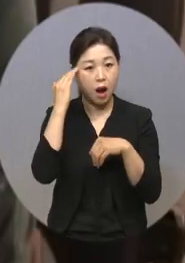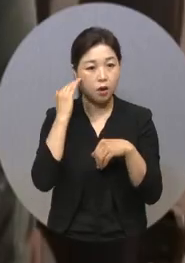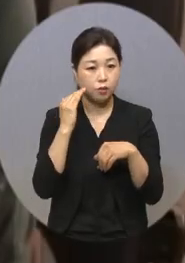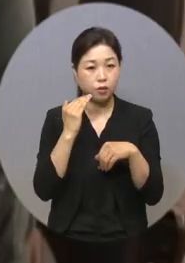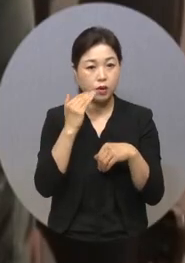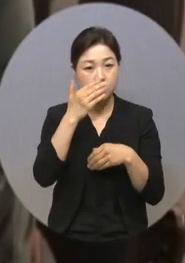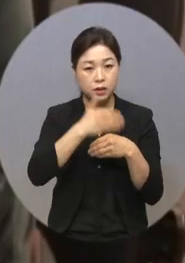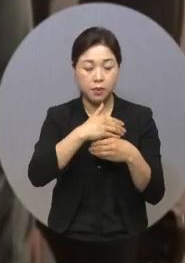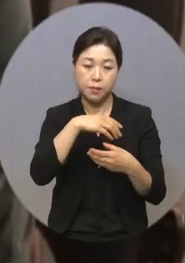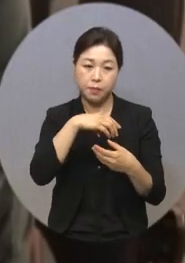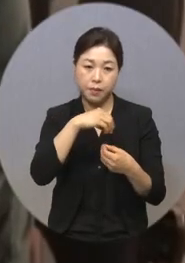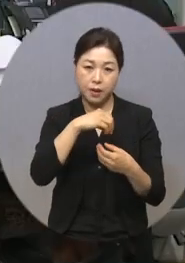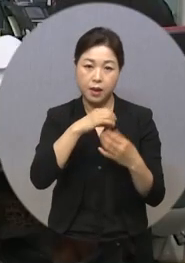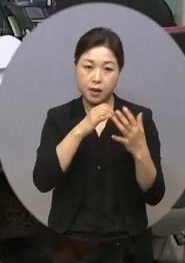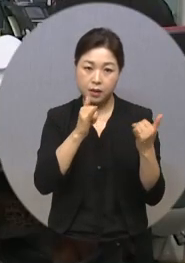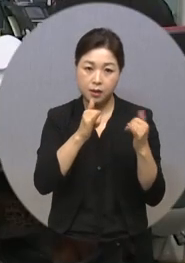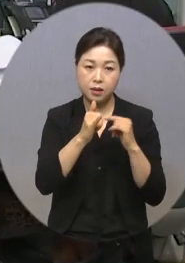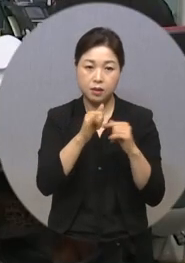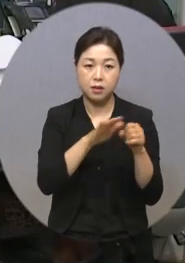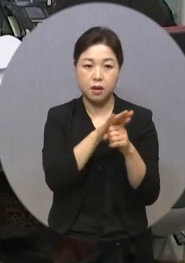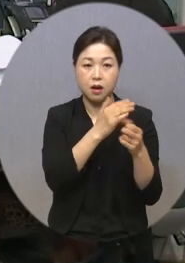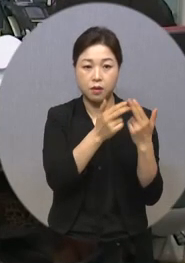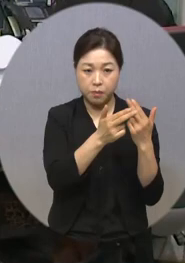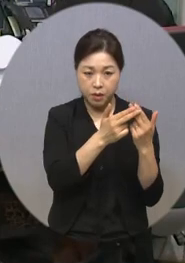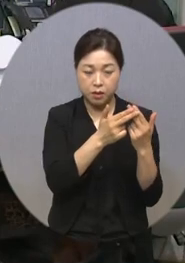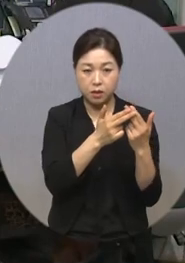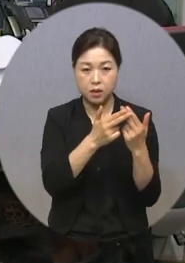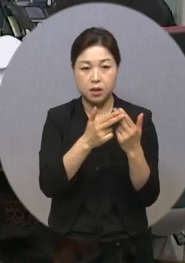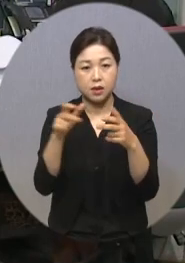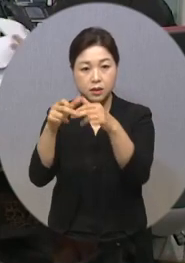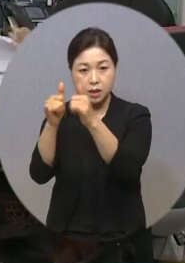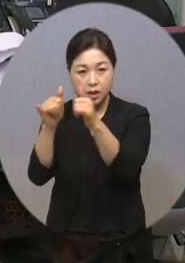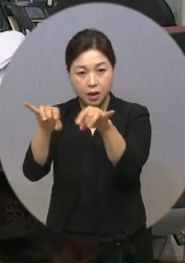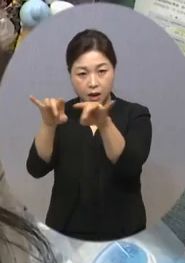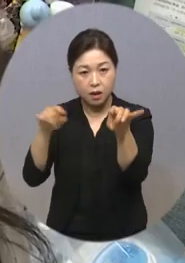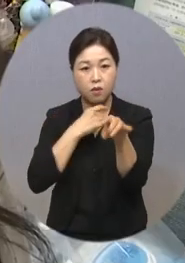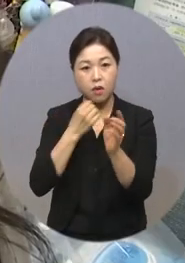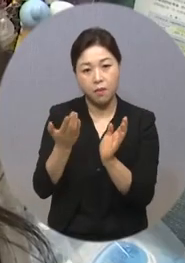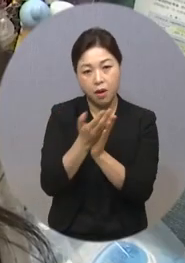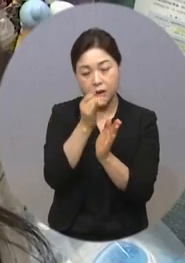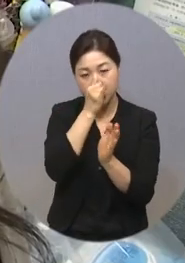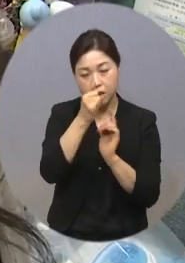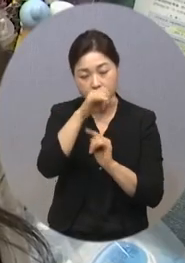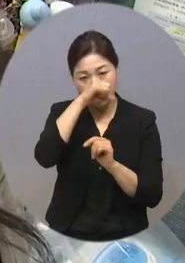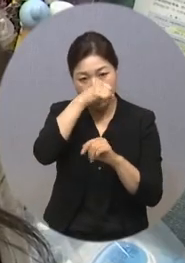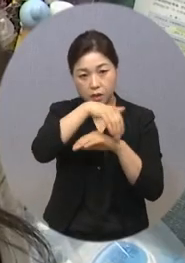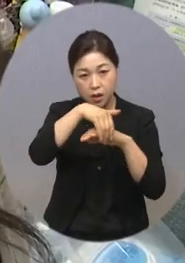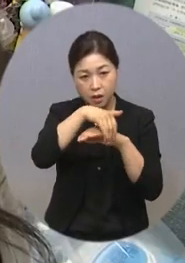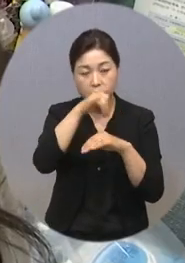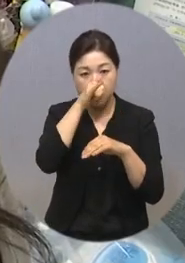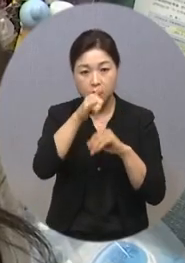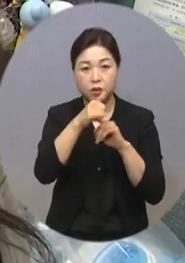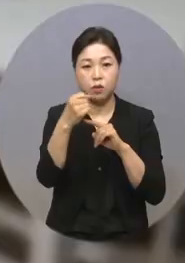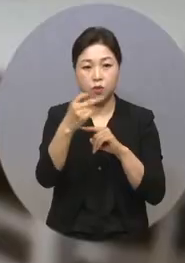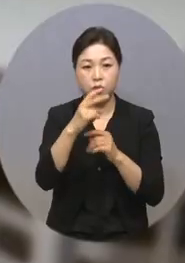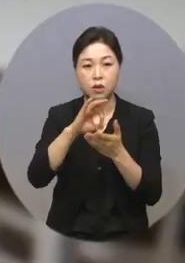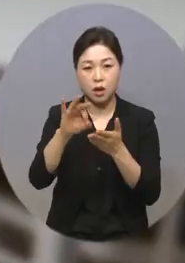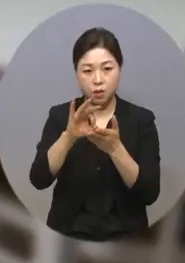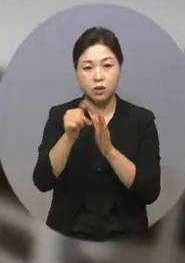옆에는 당사자 의 욕구를 반영한 개인별 재정 지원 계획 수립과 적절한 사용을 지원합니다